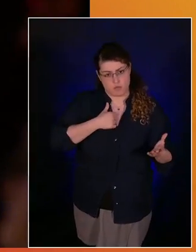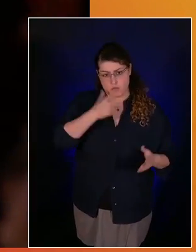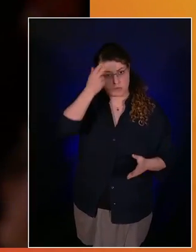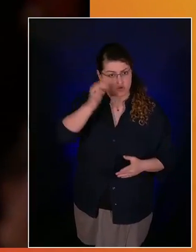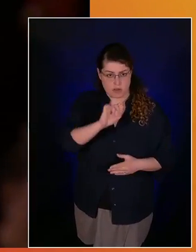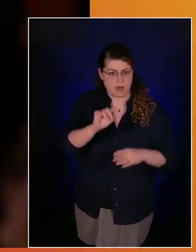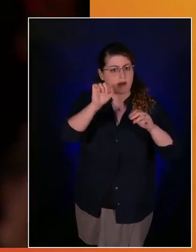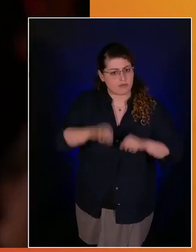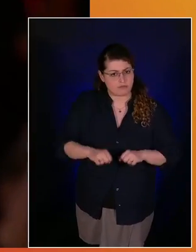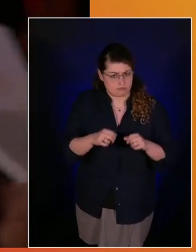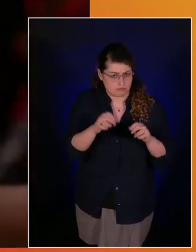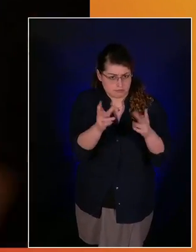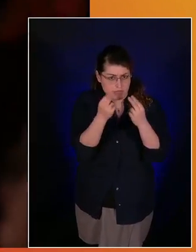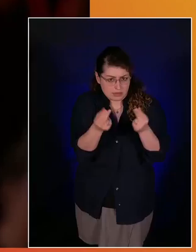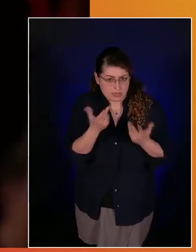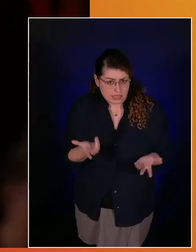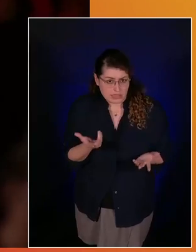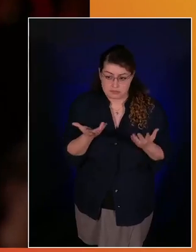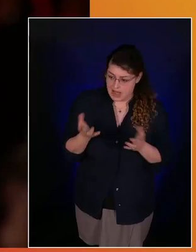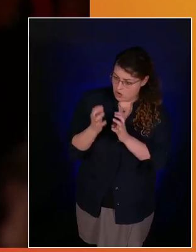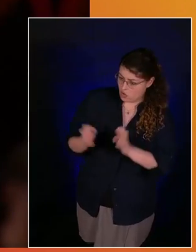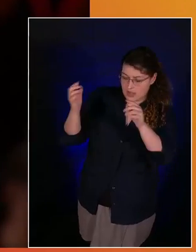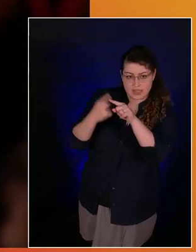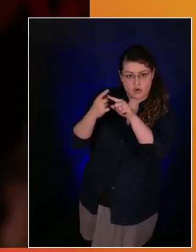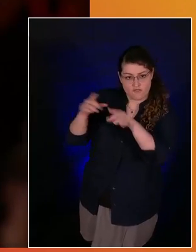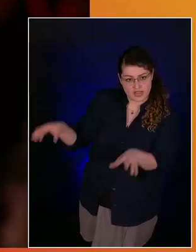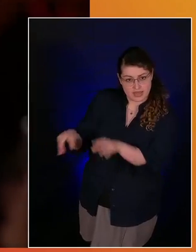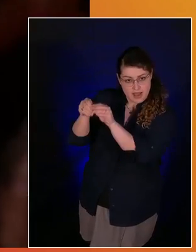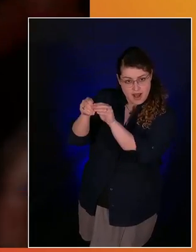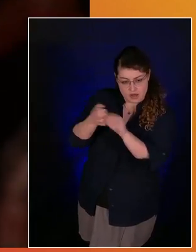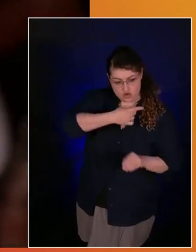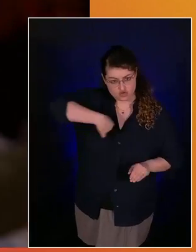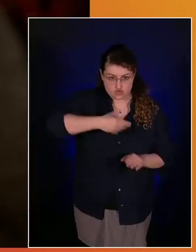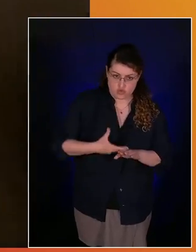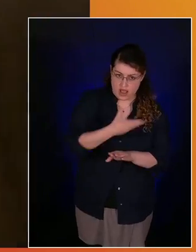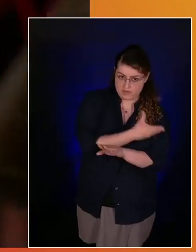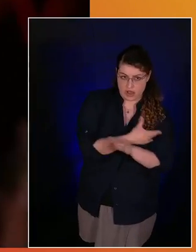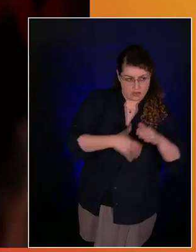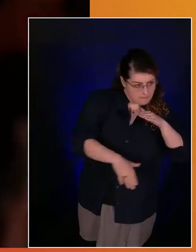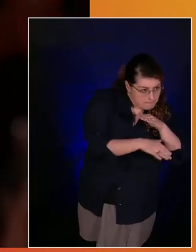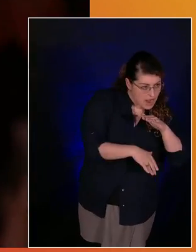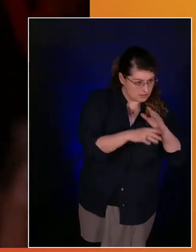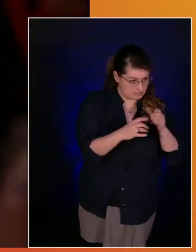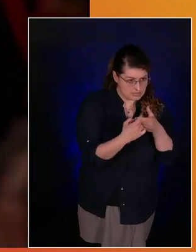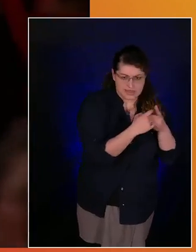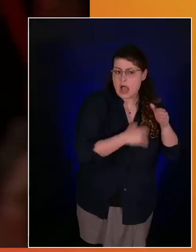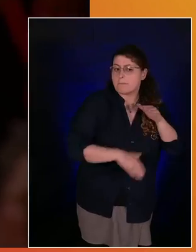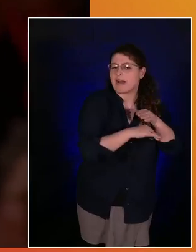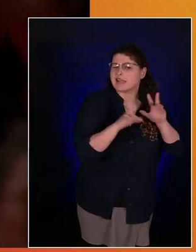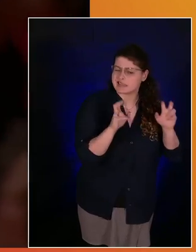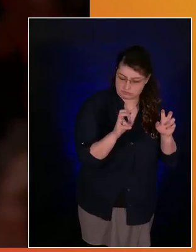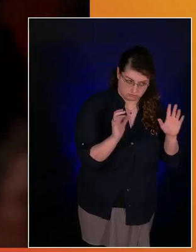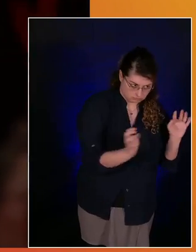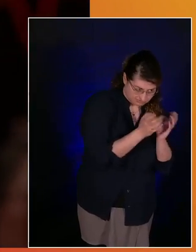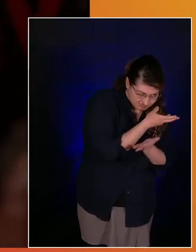falloir m'expliquer comment dans un congrès confédéral où nous on a bossé avec nos bases avec nos syndicats de base on a